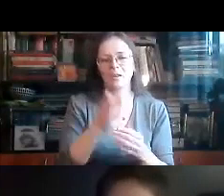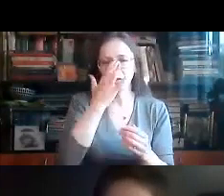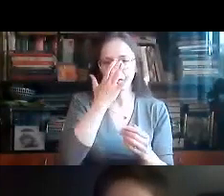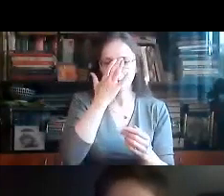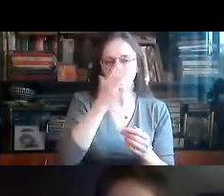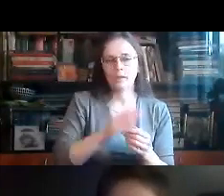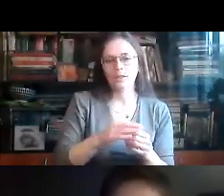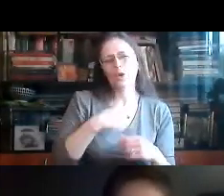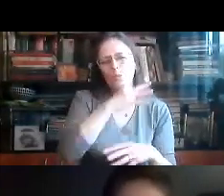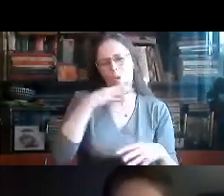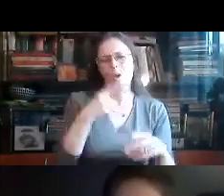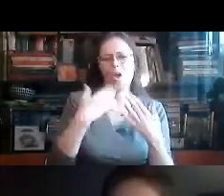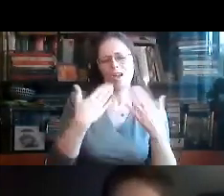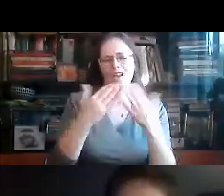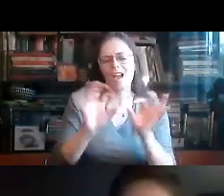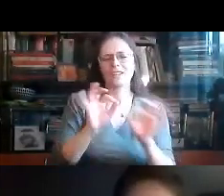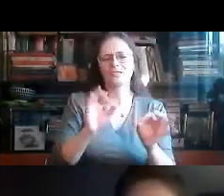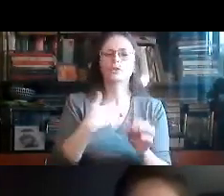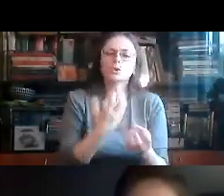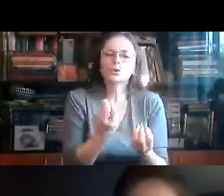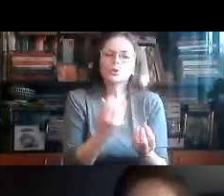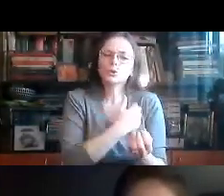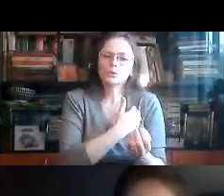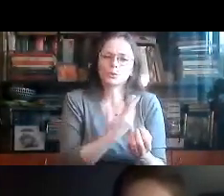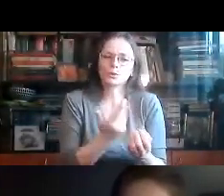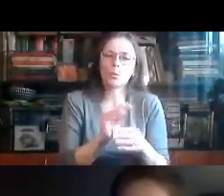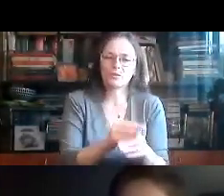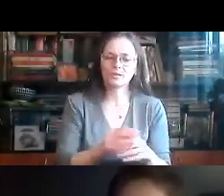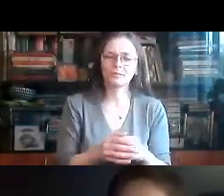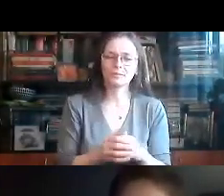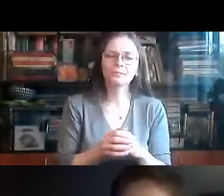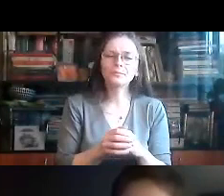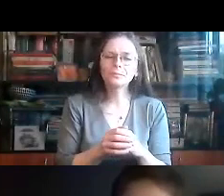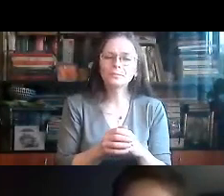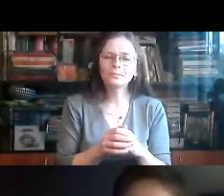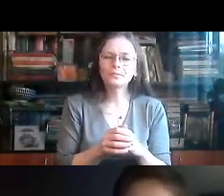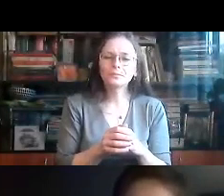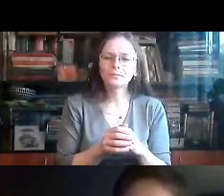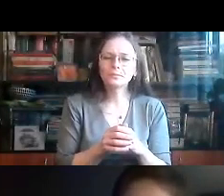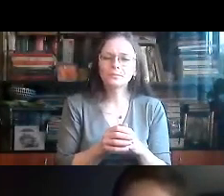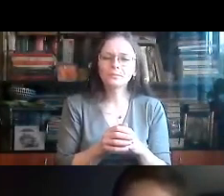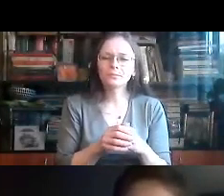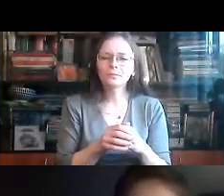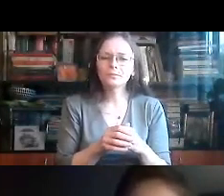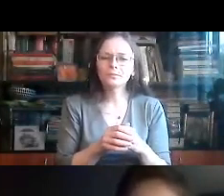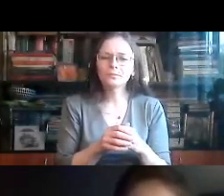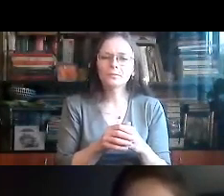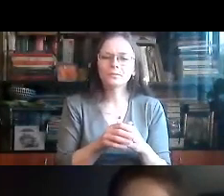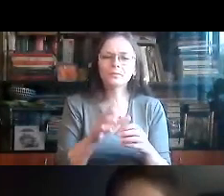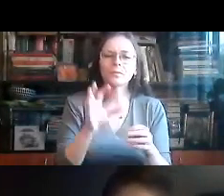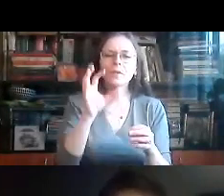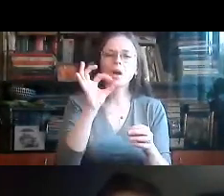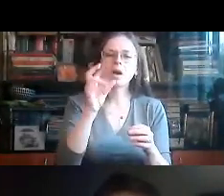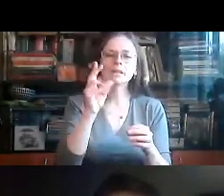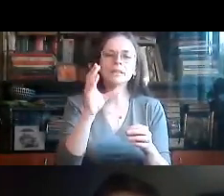но просто хотела... вот Оксана как-то начала про детей, и как-то все